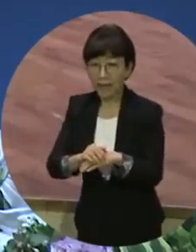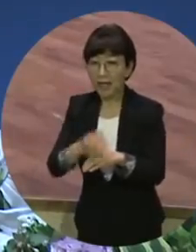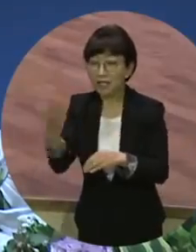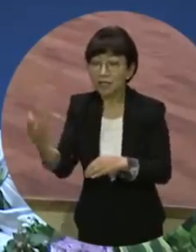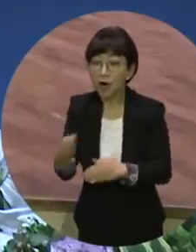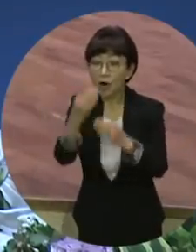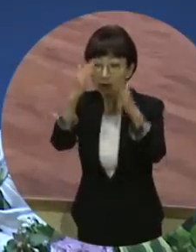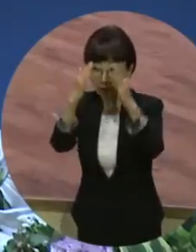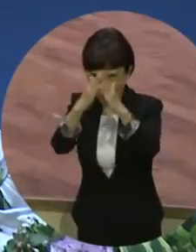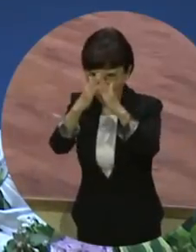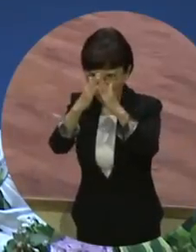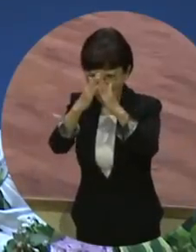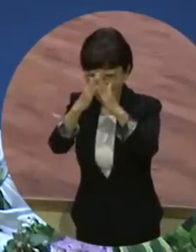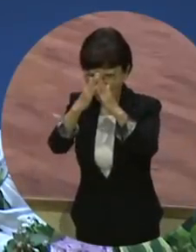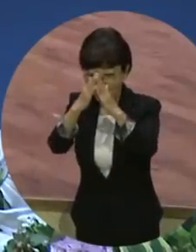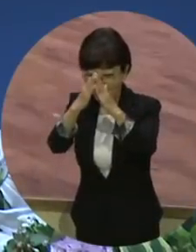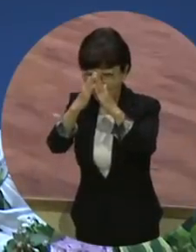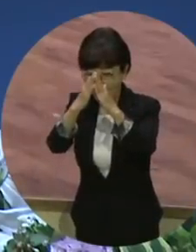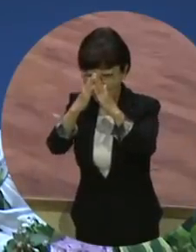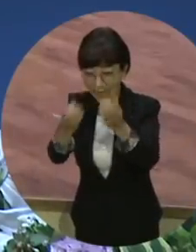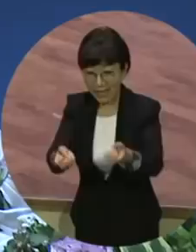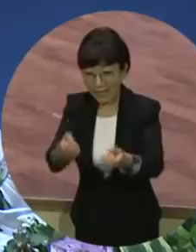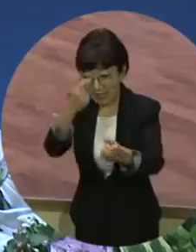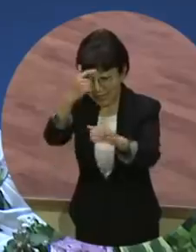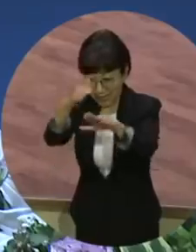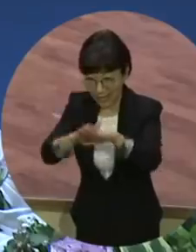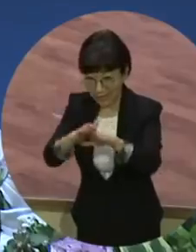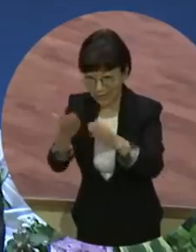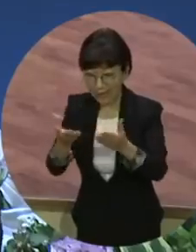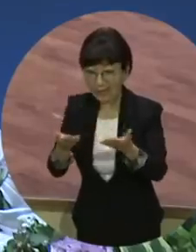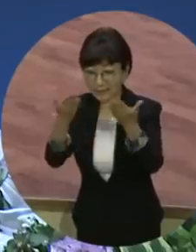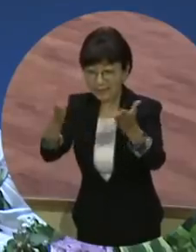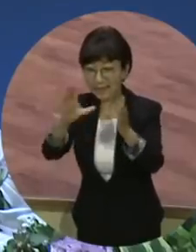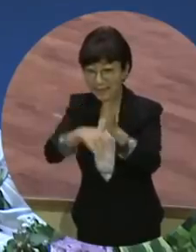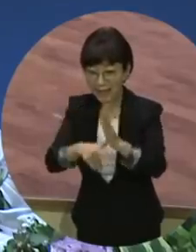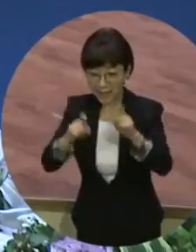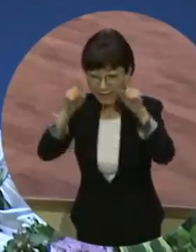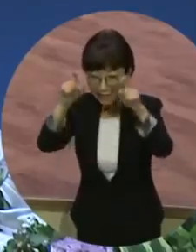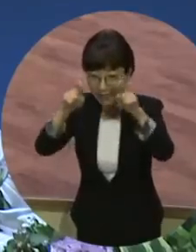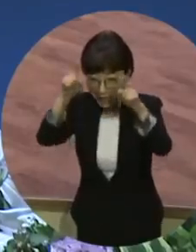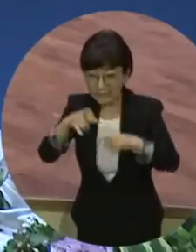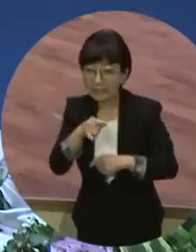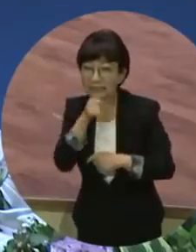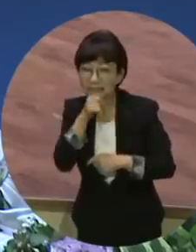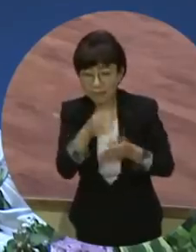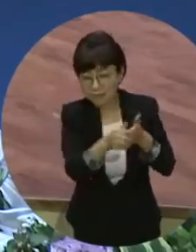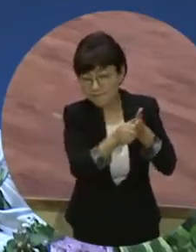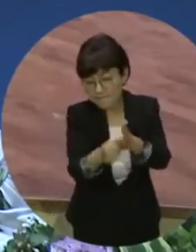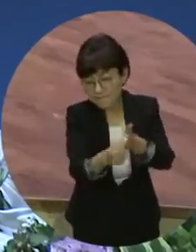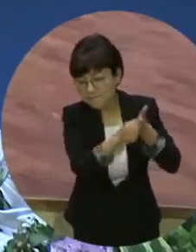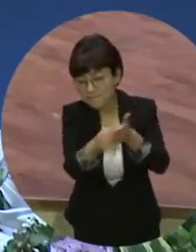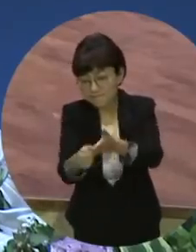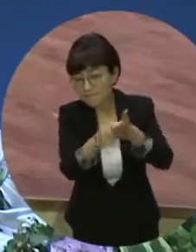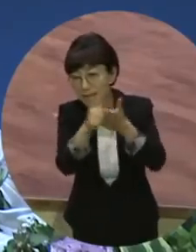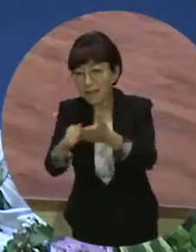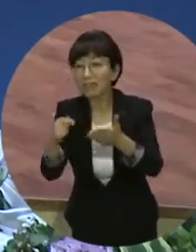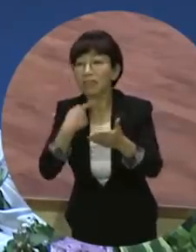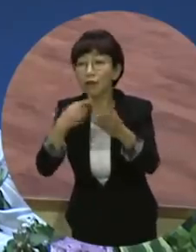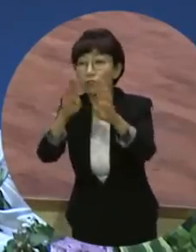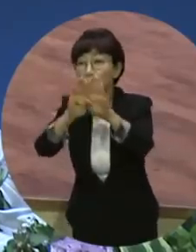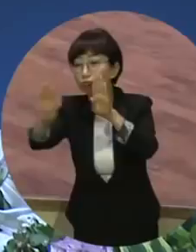성전 제사로 쓰이는 양과 염소가 들어간 양문이 있습니다. 이 양문을 통과하면 바로 성전으로